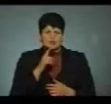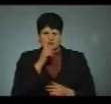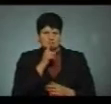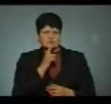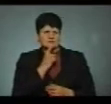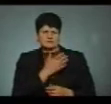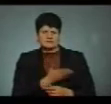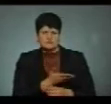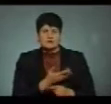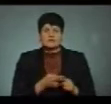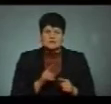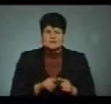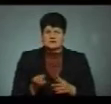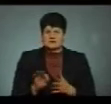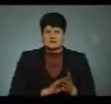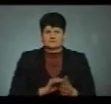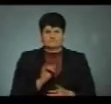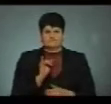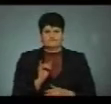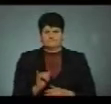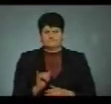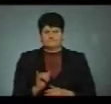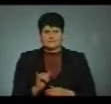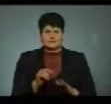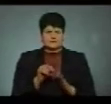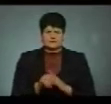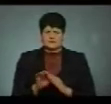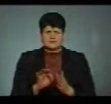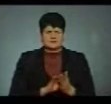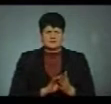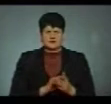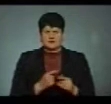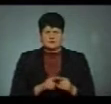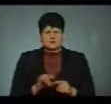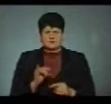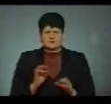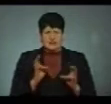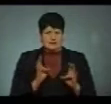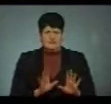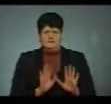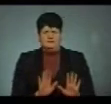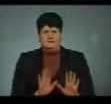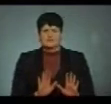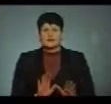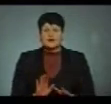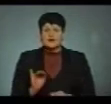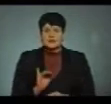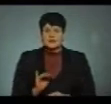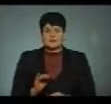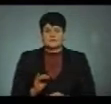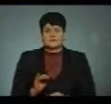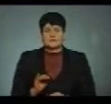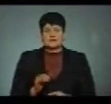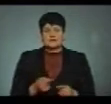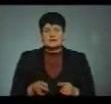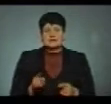невідоме оцінюється людьми як потенційно загрозливе і небезпечне. І, відповідно, я би